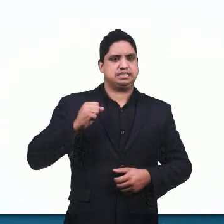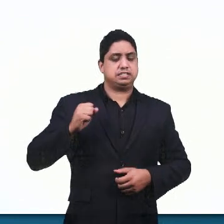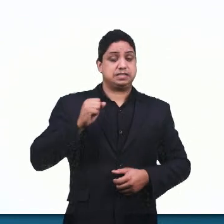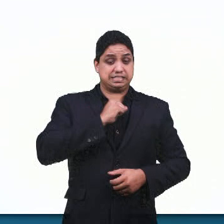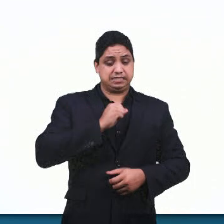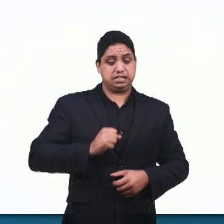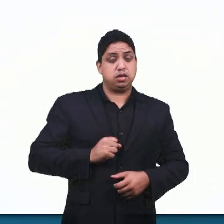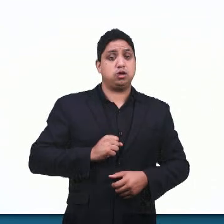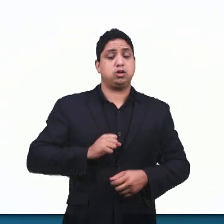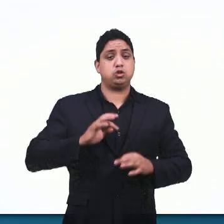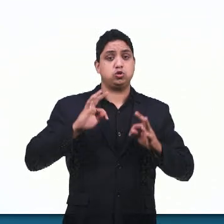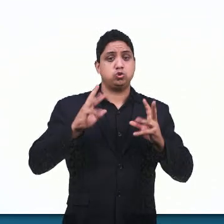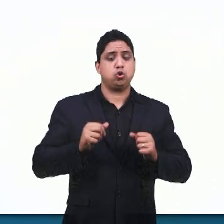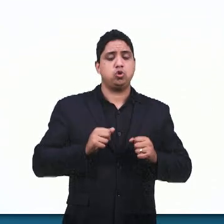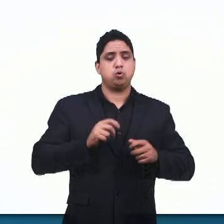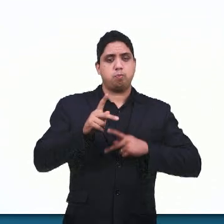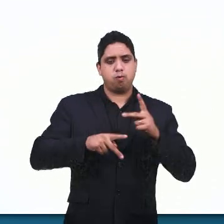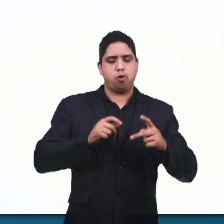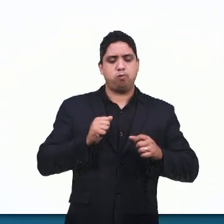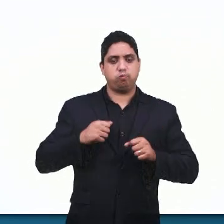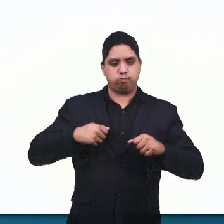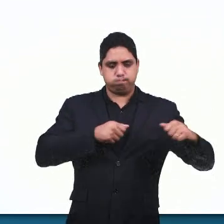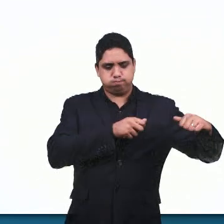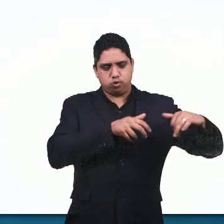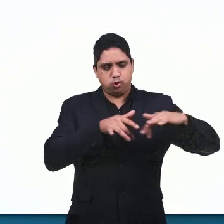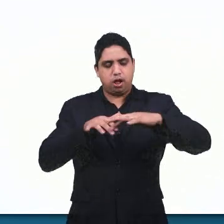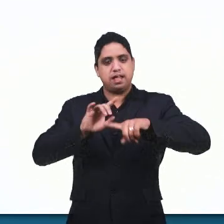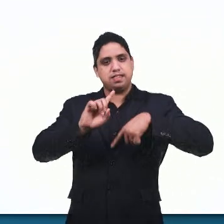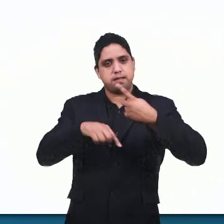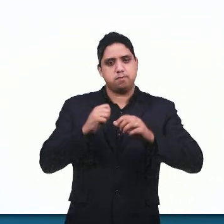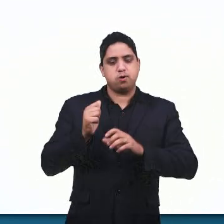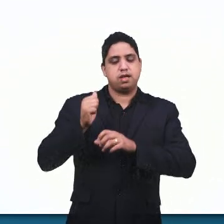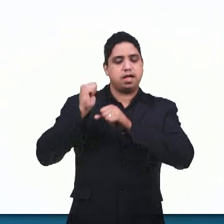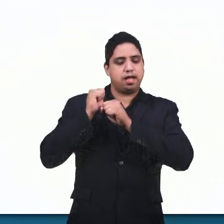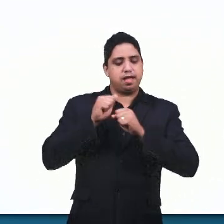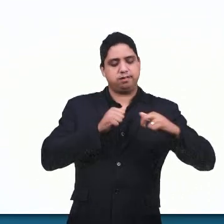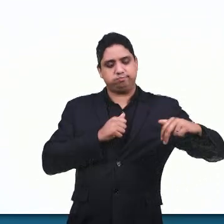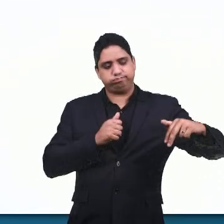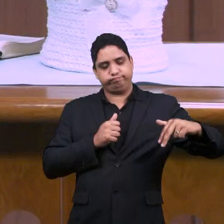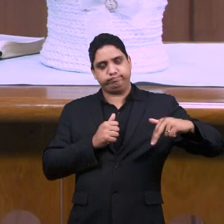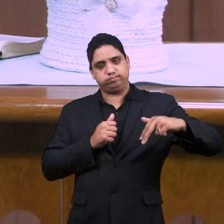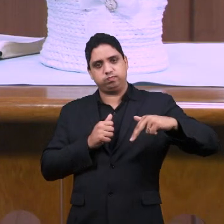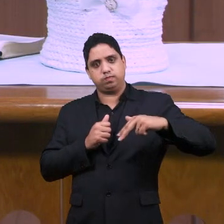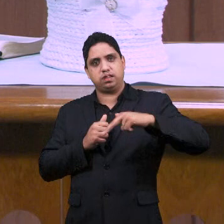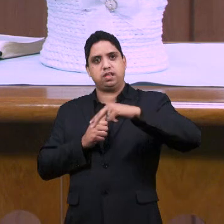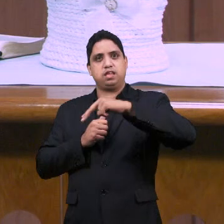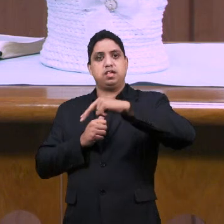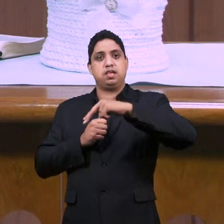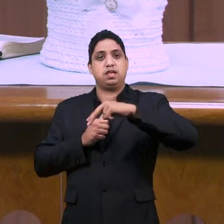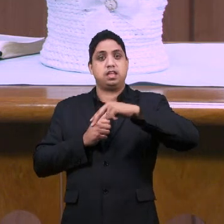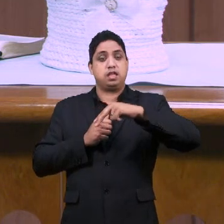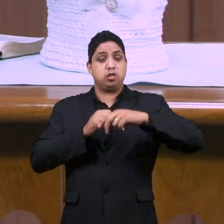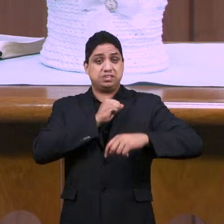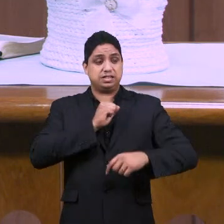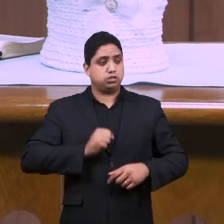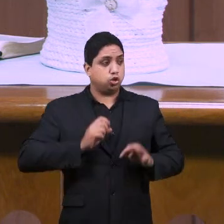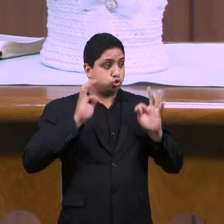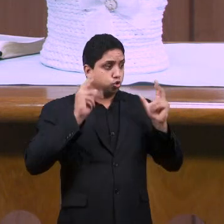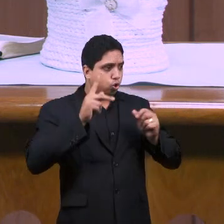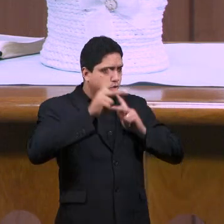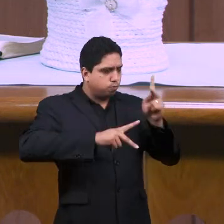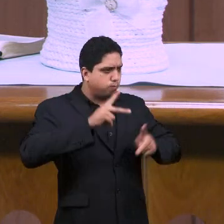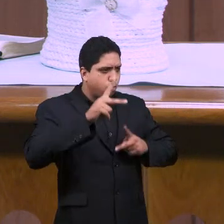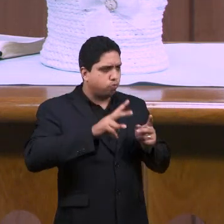sacrificateurs. Josué 4, 11. Il s'est donné que quand tout le peuple a fini de passer, alors l'arche du Seigneur est passée et